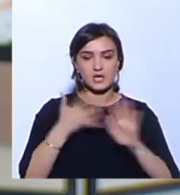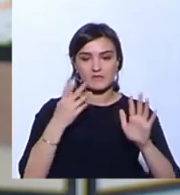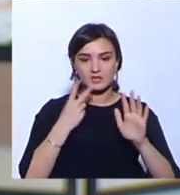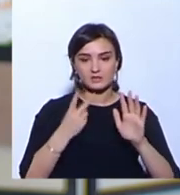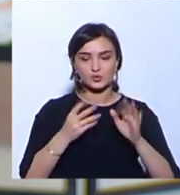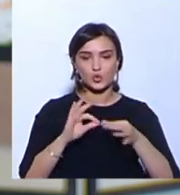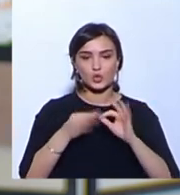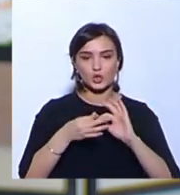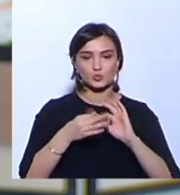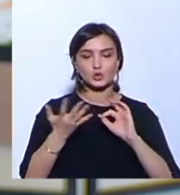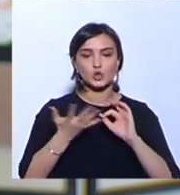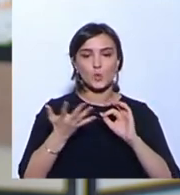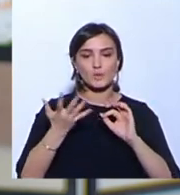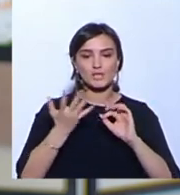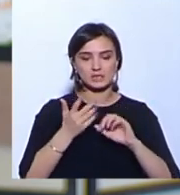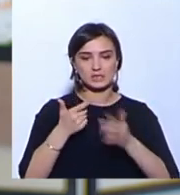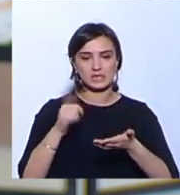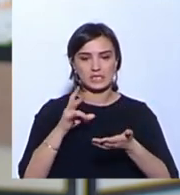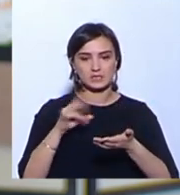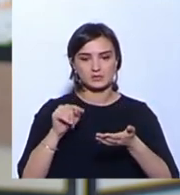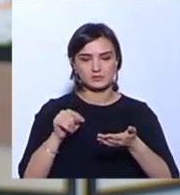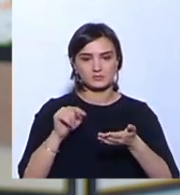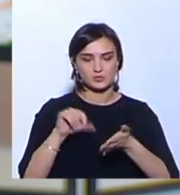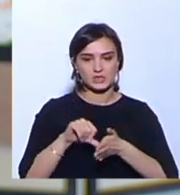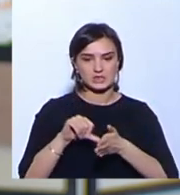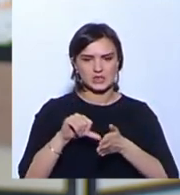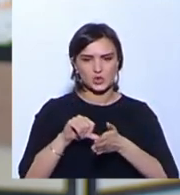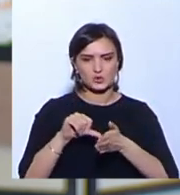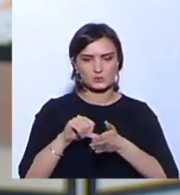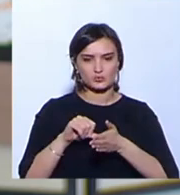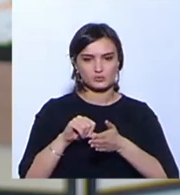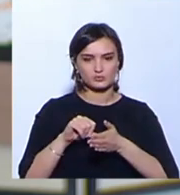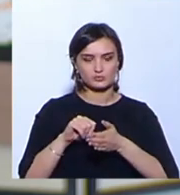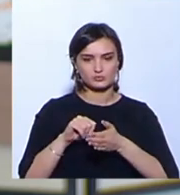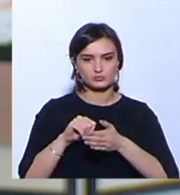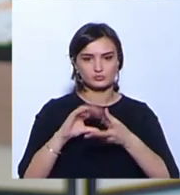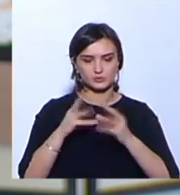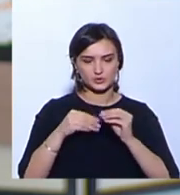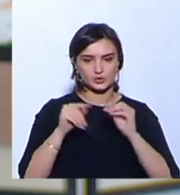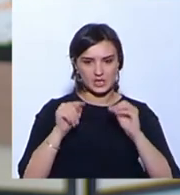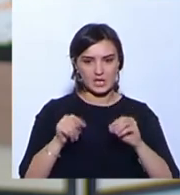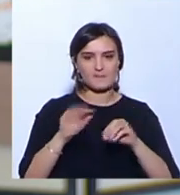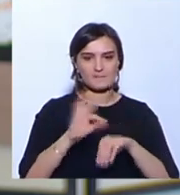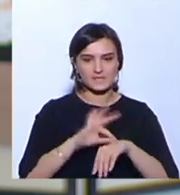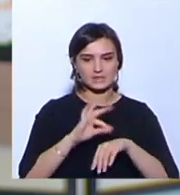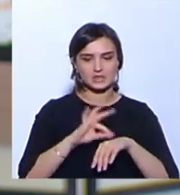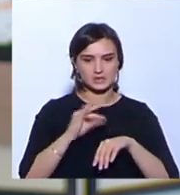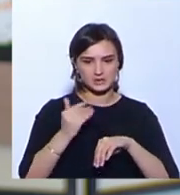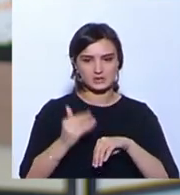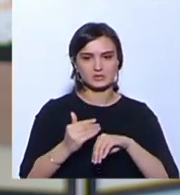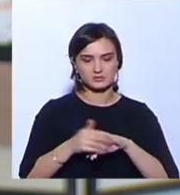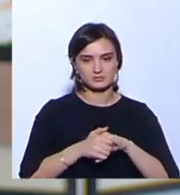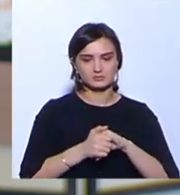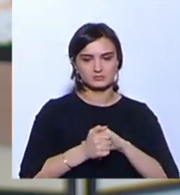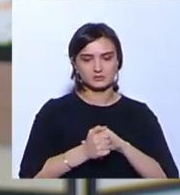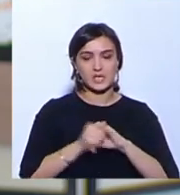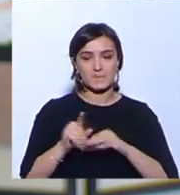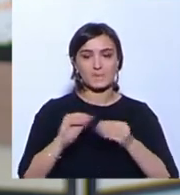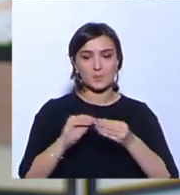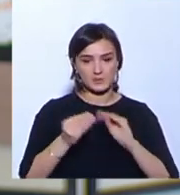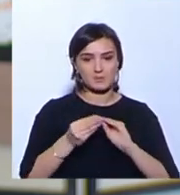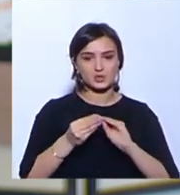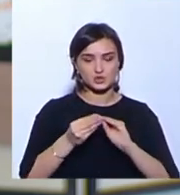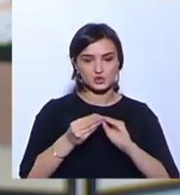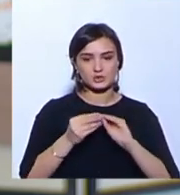გავარკვიოთ კონკრეტულად რომელი გენი მონაწილეობს ხოლმე უშუალოდ პაციენტის აი ამ